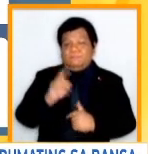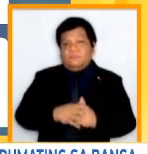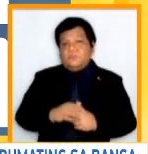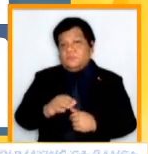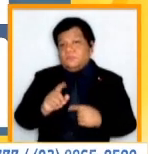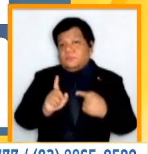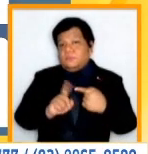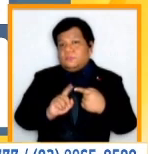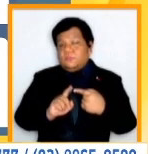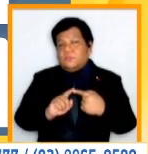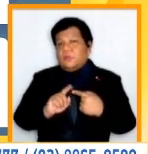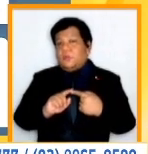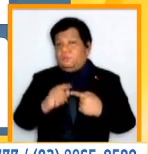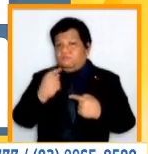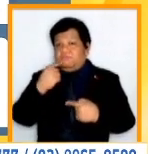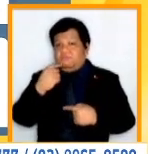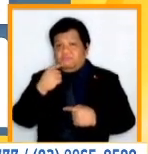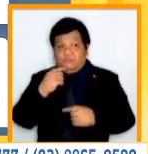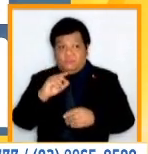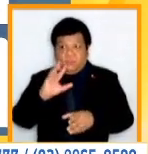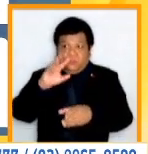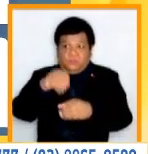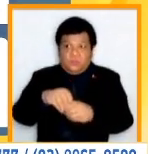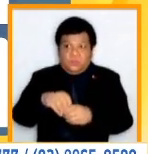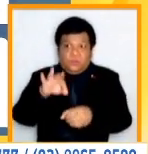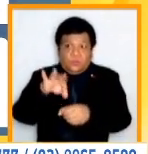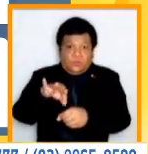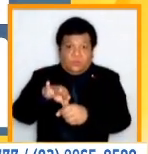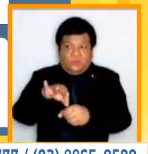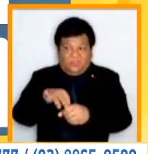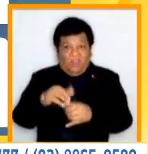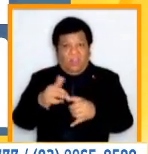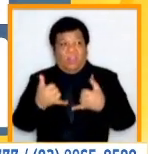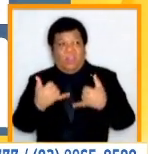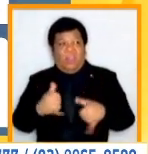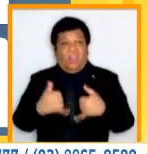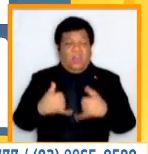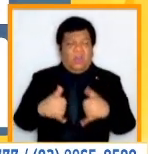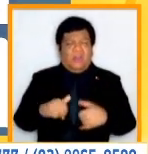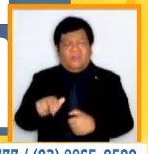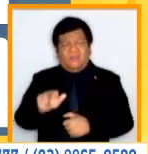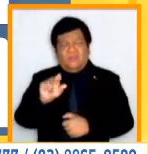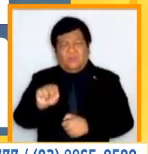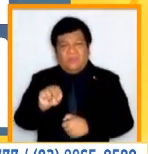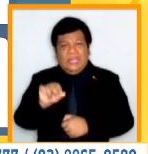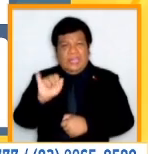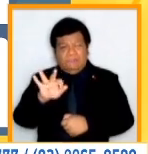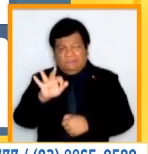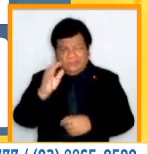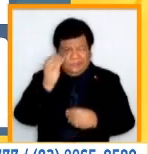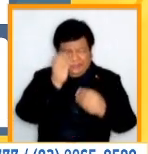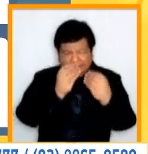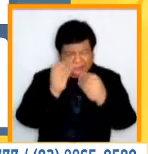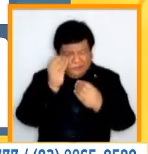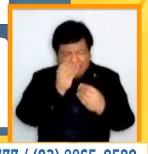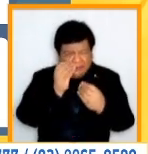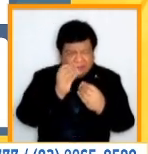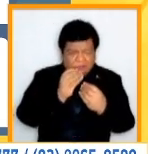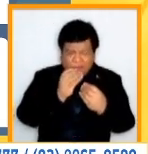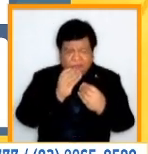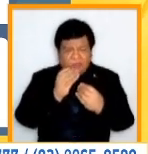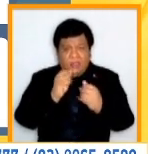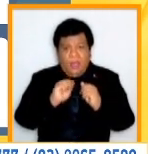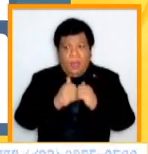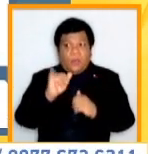raw sa posisyon sa gobyerno ay hindi laro. Ayan, kung magulo na raw ang utak sa simula pa lang, paano kaya kapag nahalal na sila sa